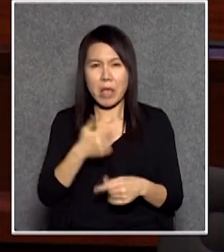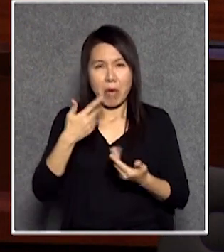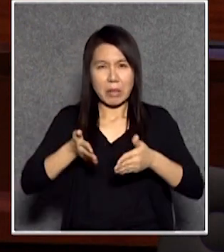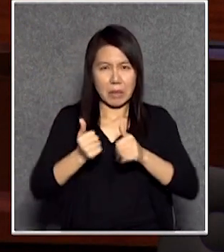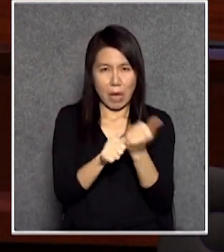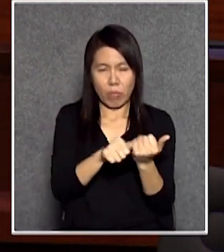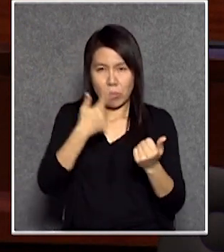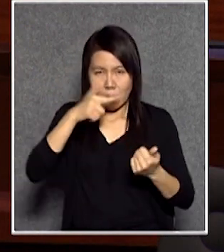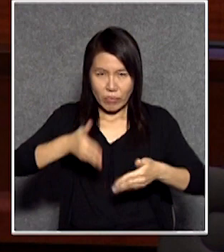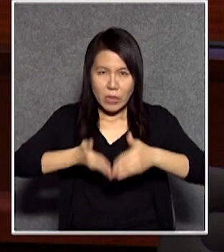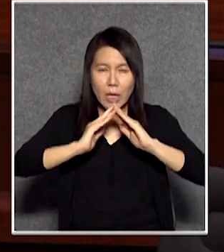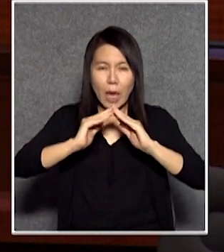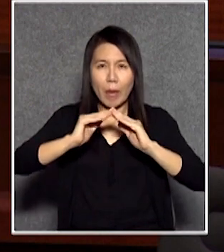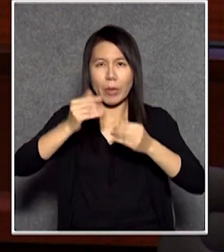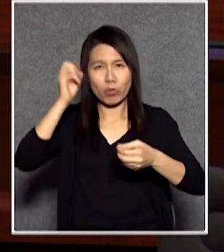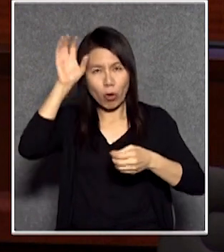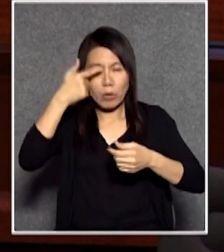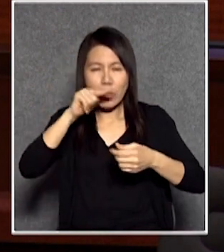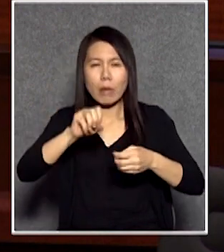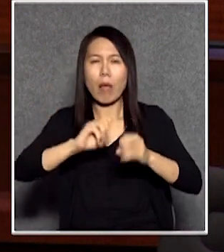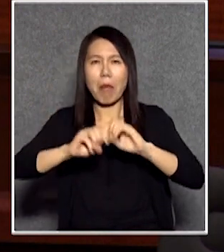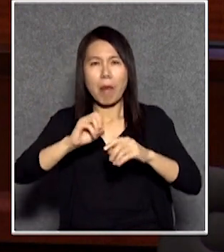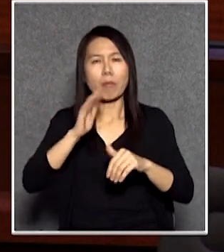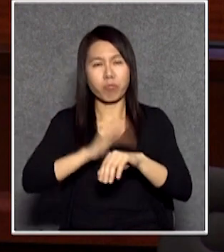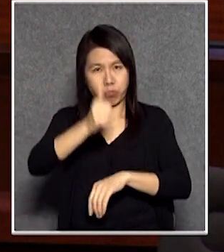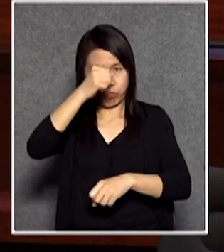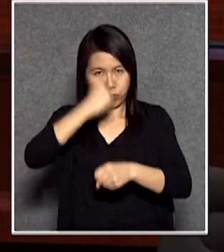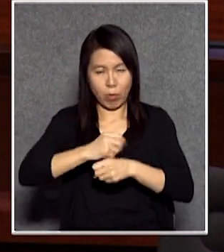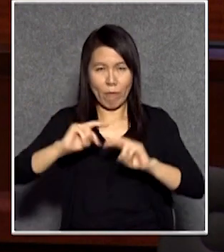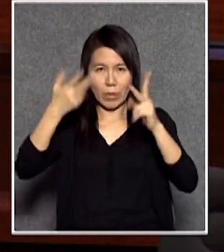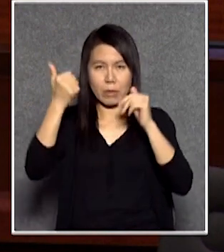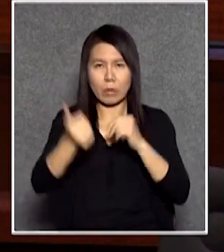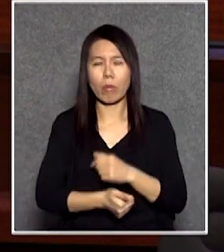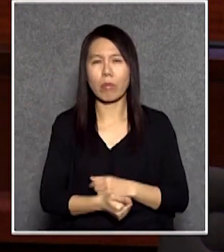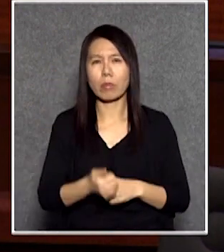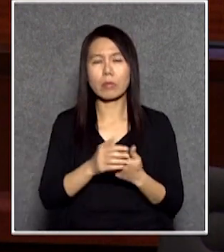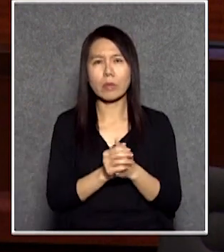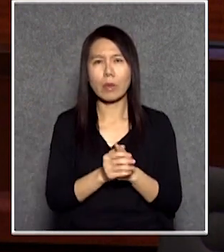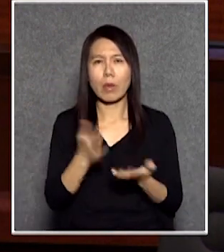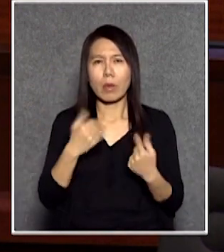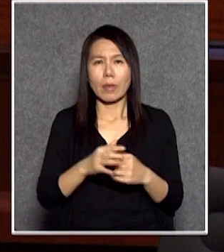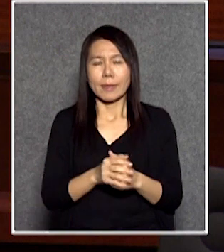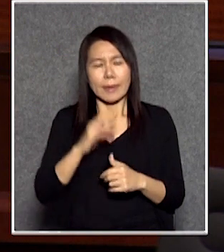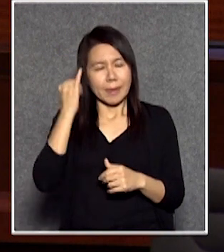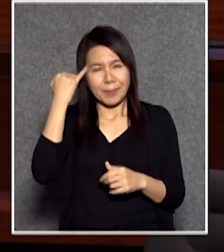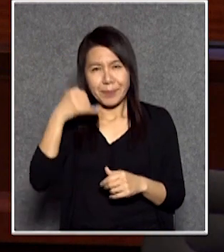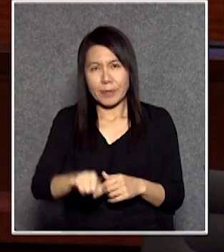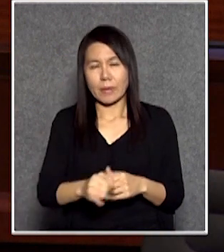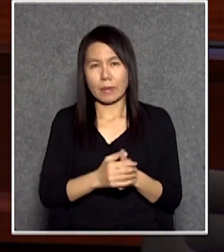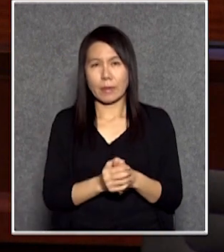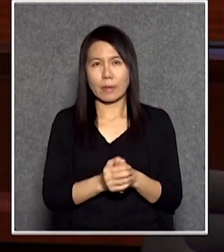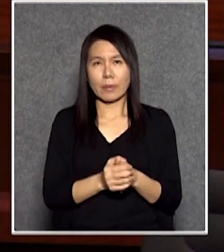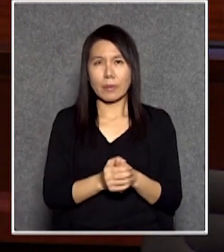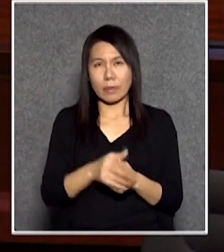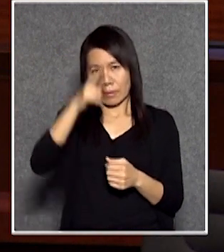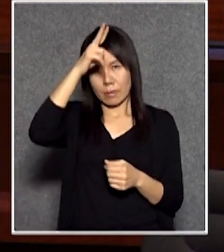局就能夠促進創新和科技的發展，無疑是緣木求魚。政